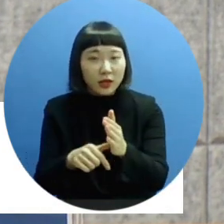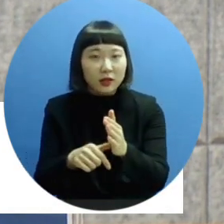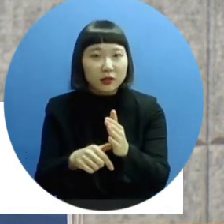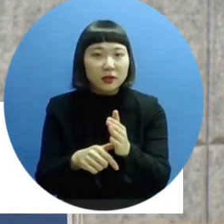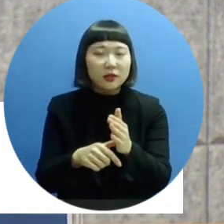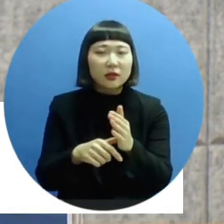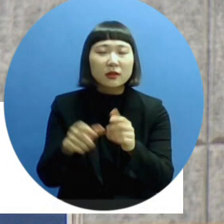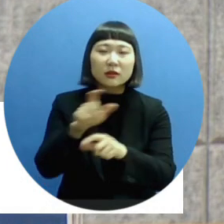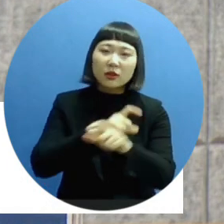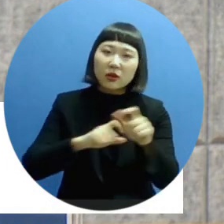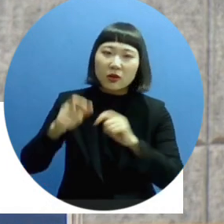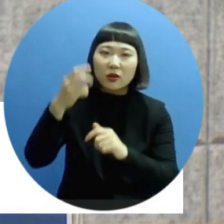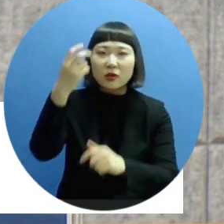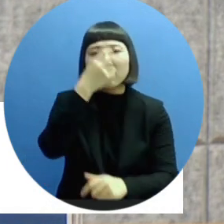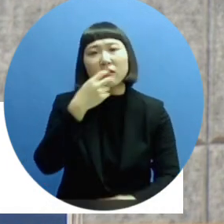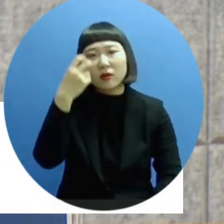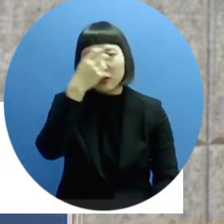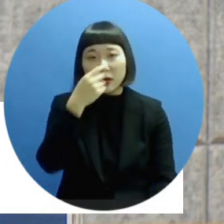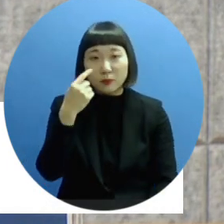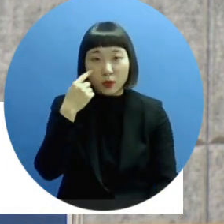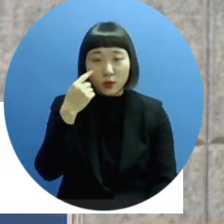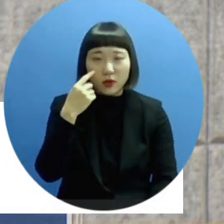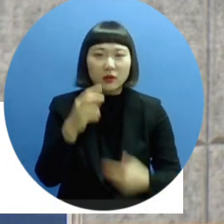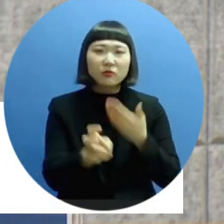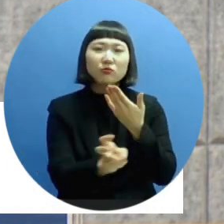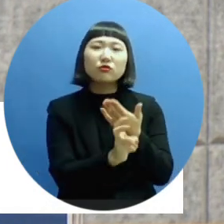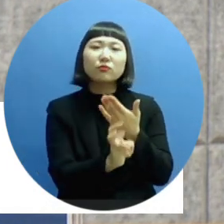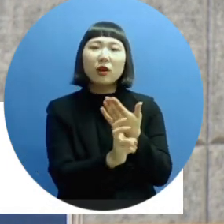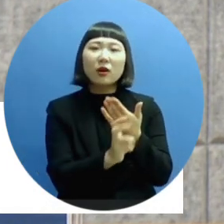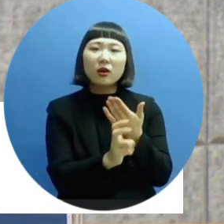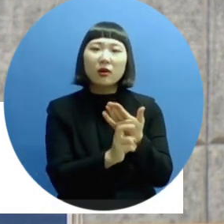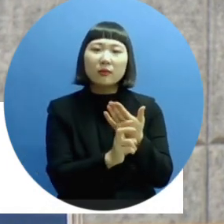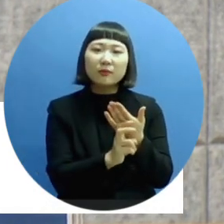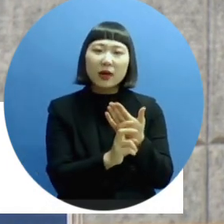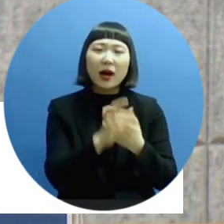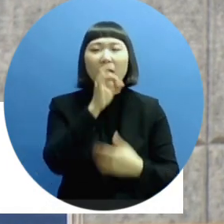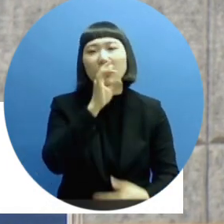우리가 불법을 해서는 안 되겠지만은 적어도 이런 어려움을